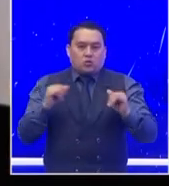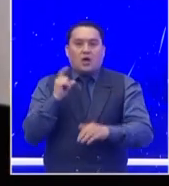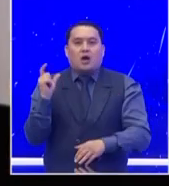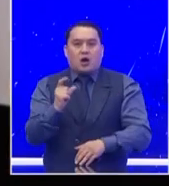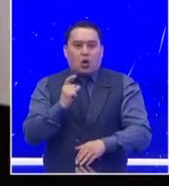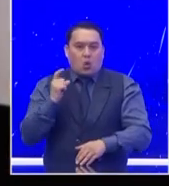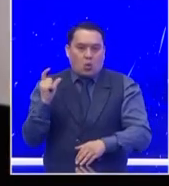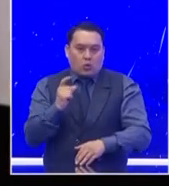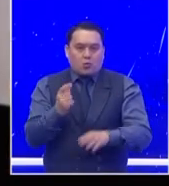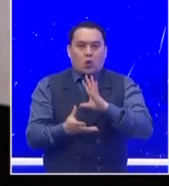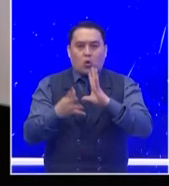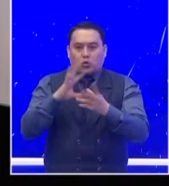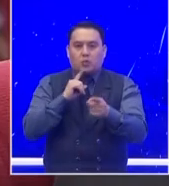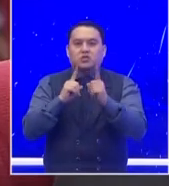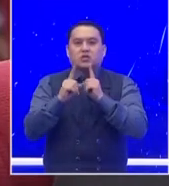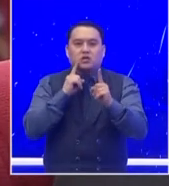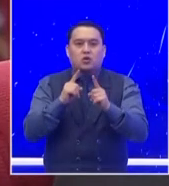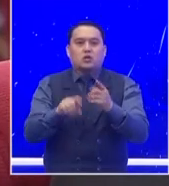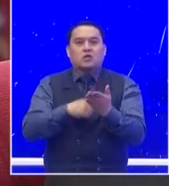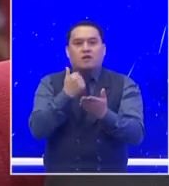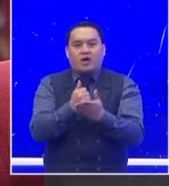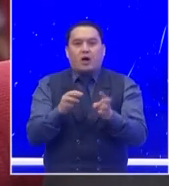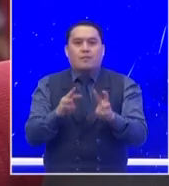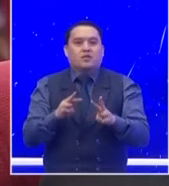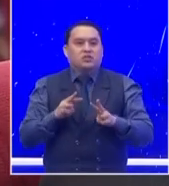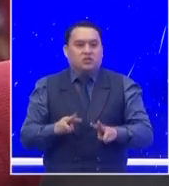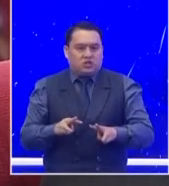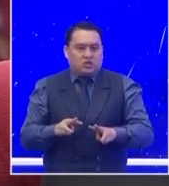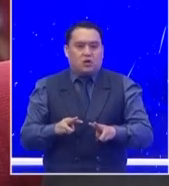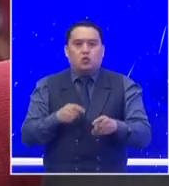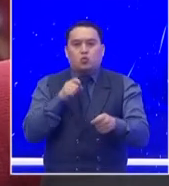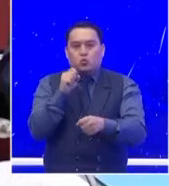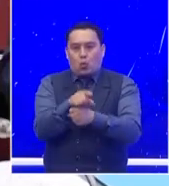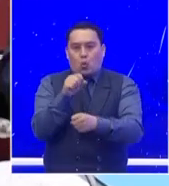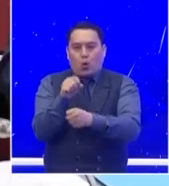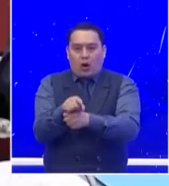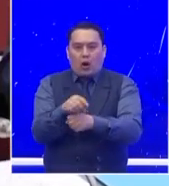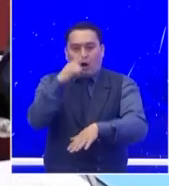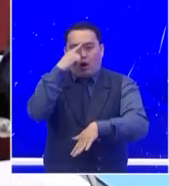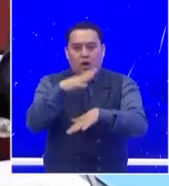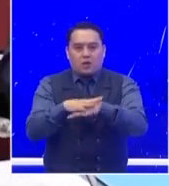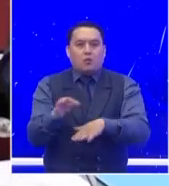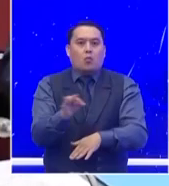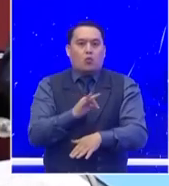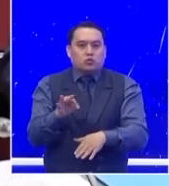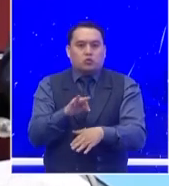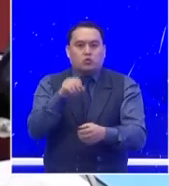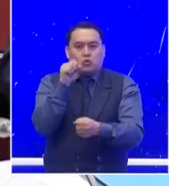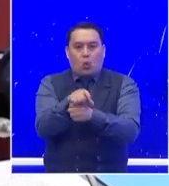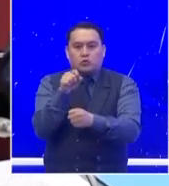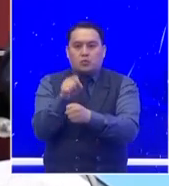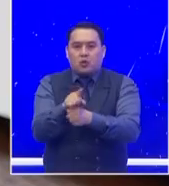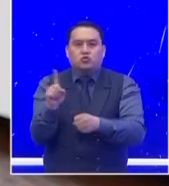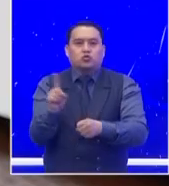внешнеэкономической конъюнктуре по итогам заседания глава правительства дал руководителям ряда министерств и акимам областей конкретные